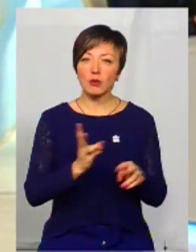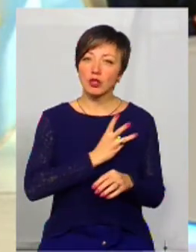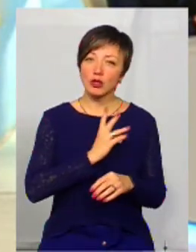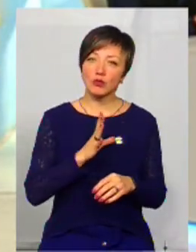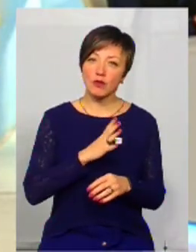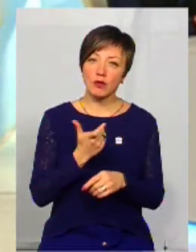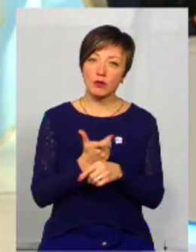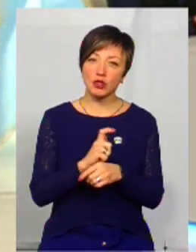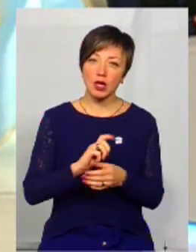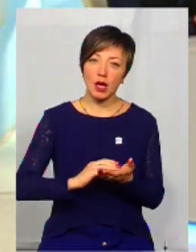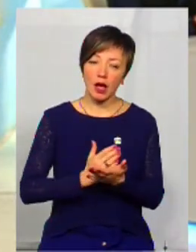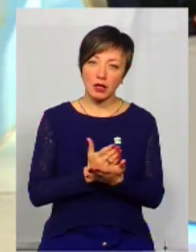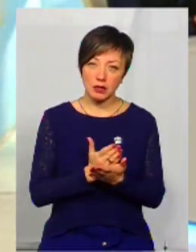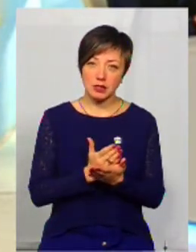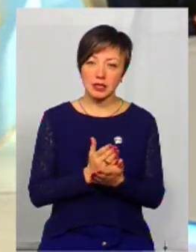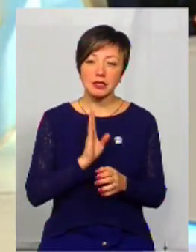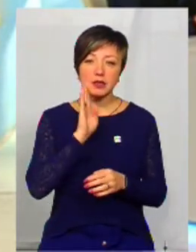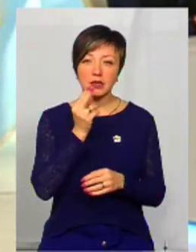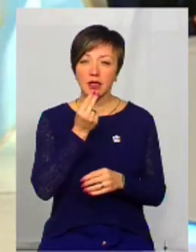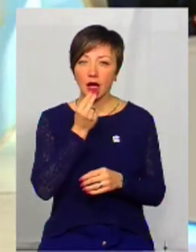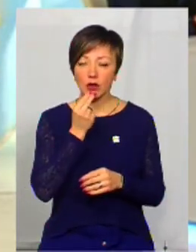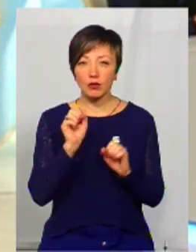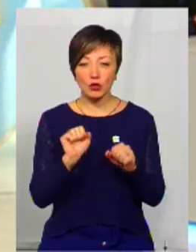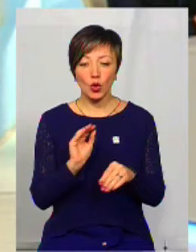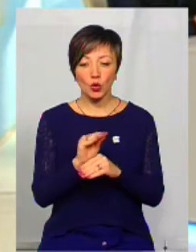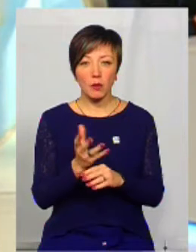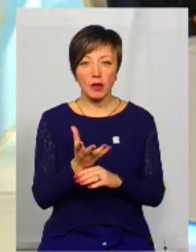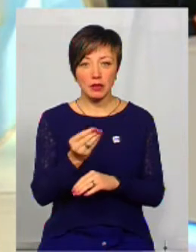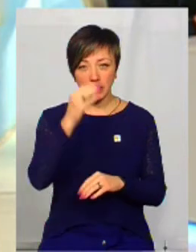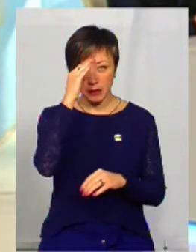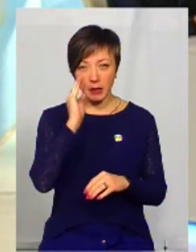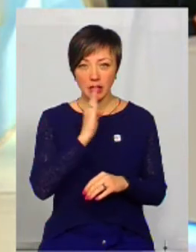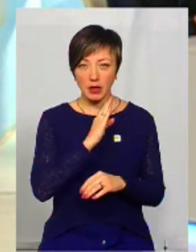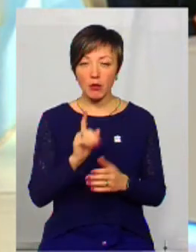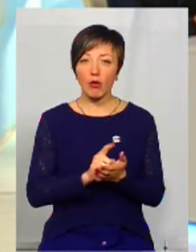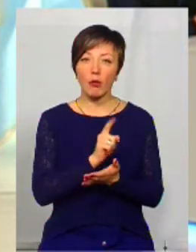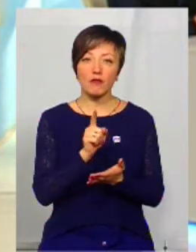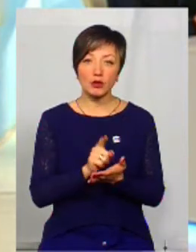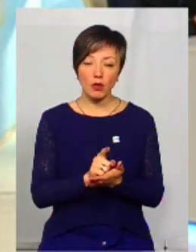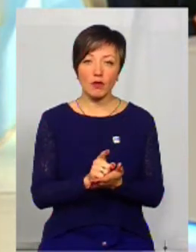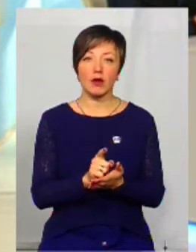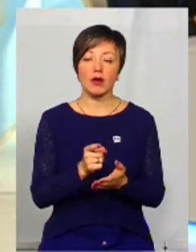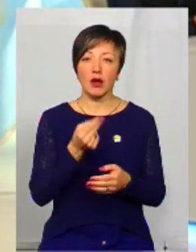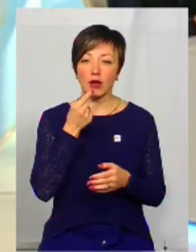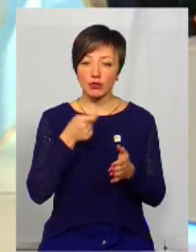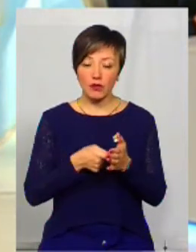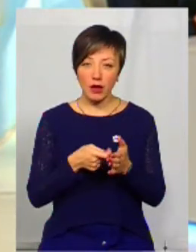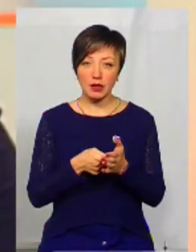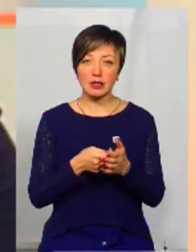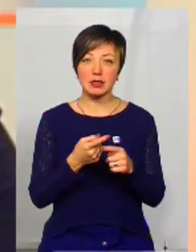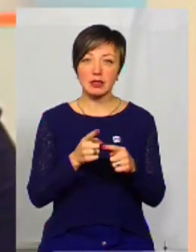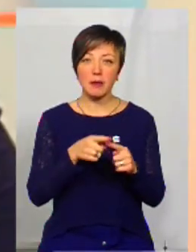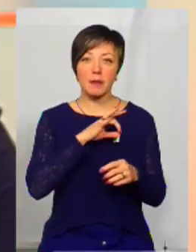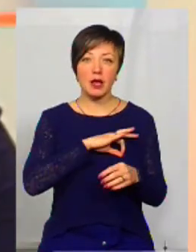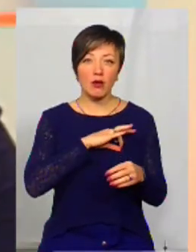хто бажає, щоб був більше якісніший цей сніданок, чи можуть доплатити батьки, тому що обов'язково мають харчувати засновники,